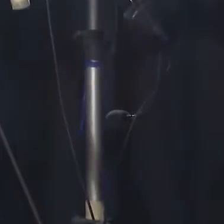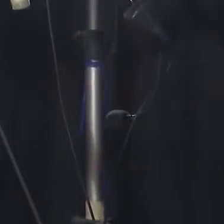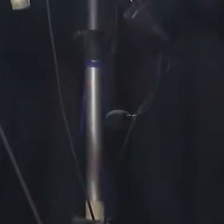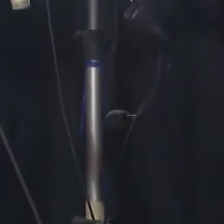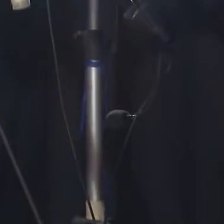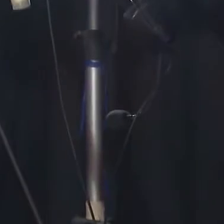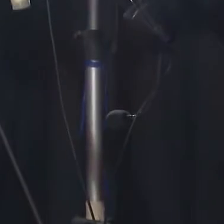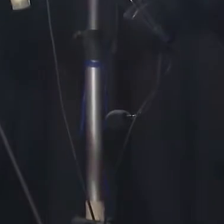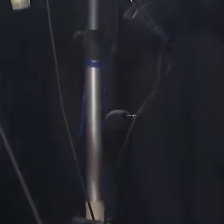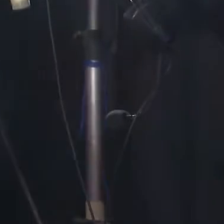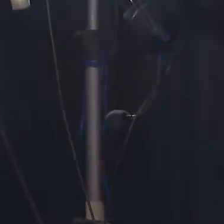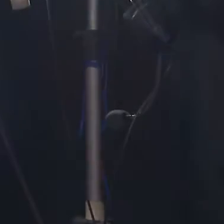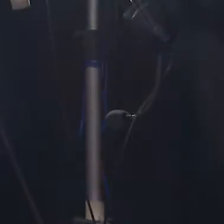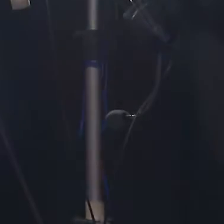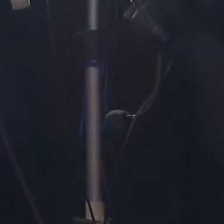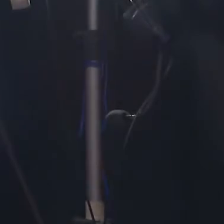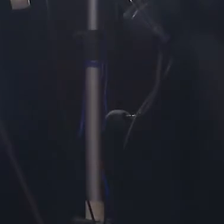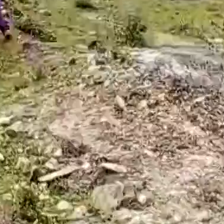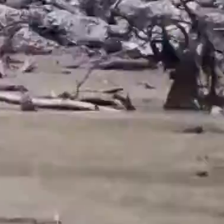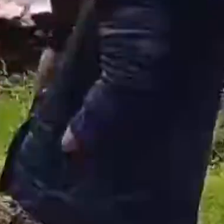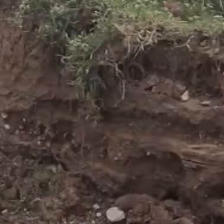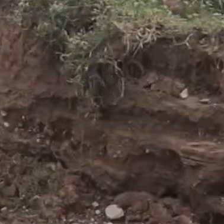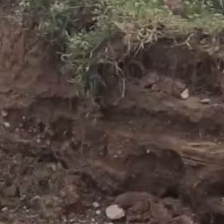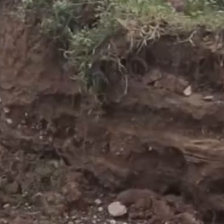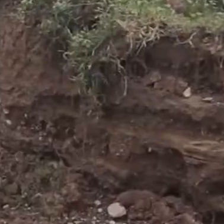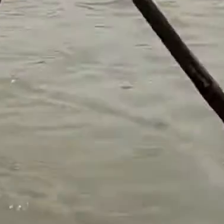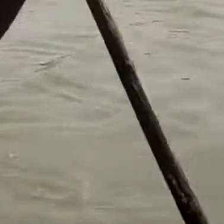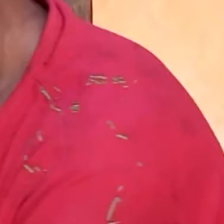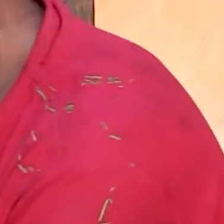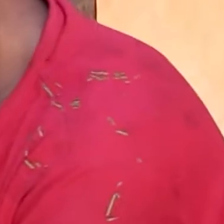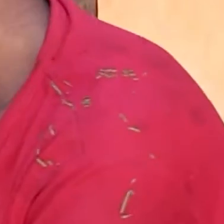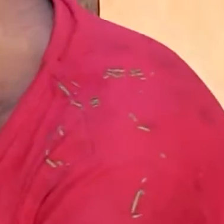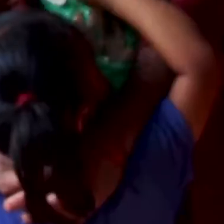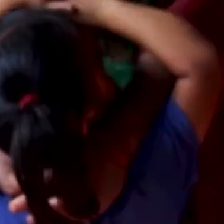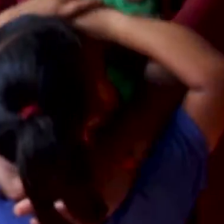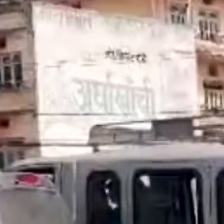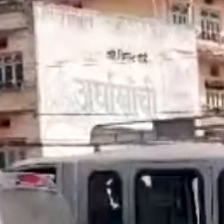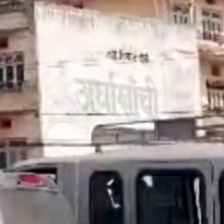हरेक स्थितिमा हरेक परिस्थितिमा